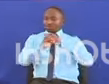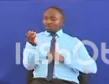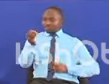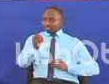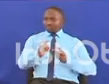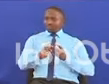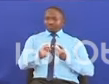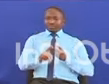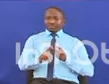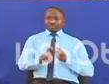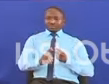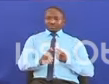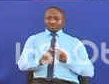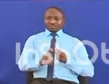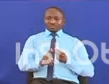wachache.